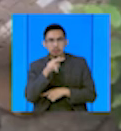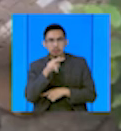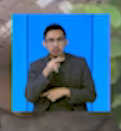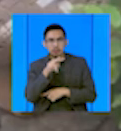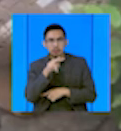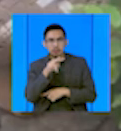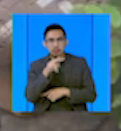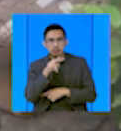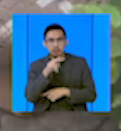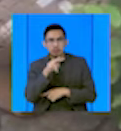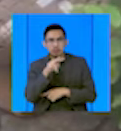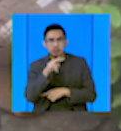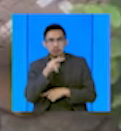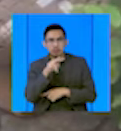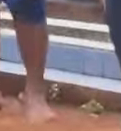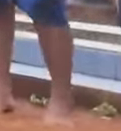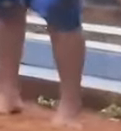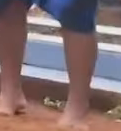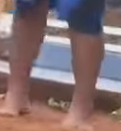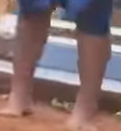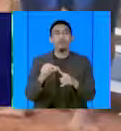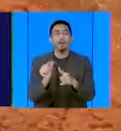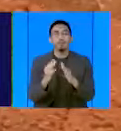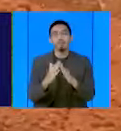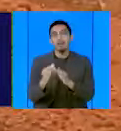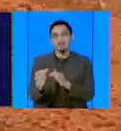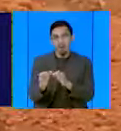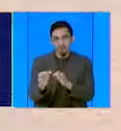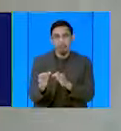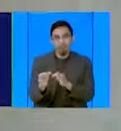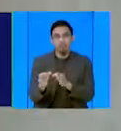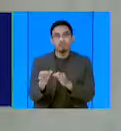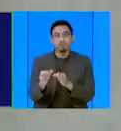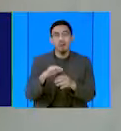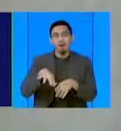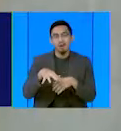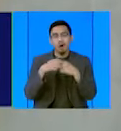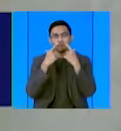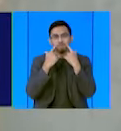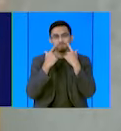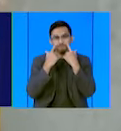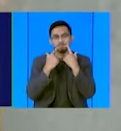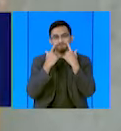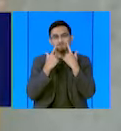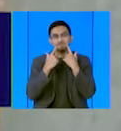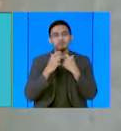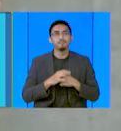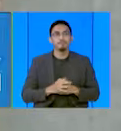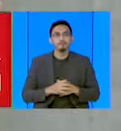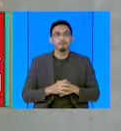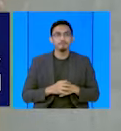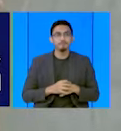kemudian dimakamkan ke TPU dekat rumah diiringi tangis duka keluarga. Katanya belakangan suka dikasih duit ya pas sama